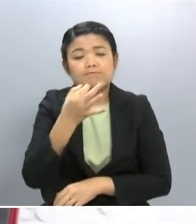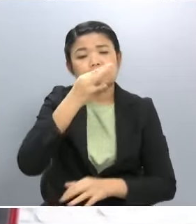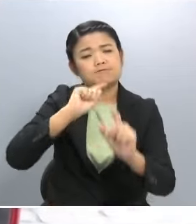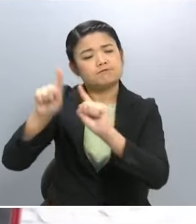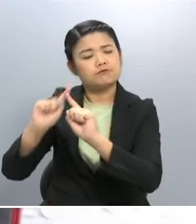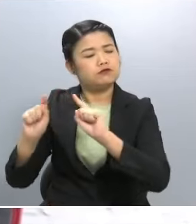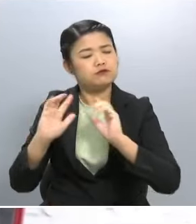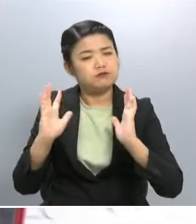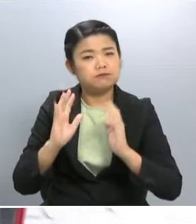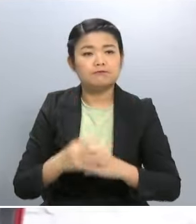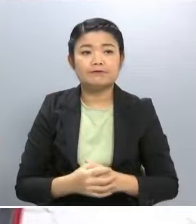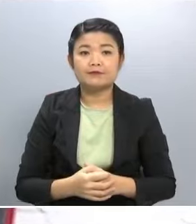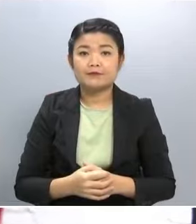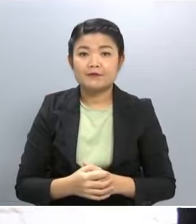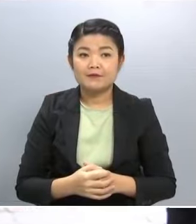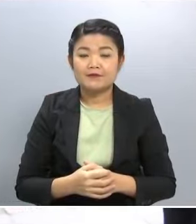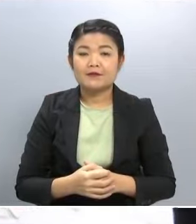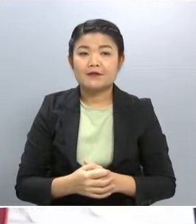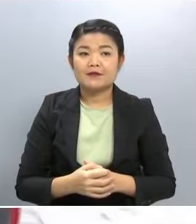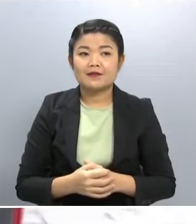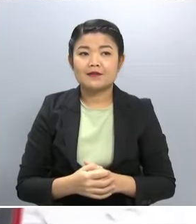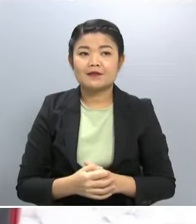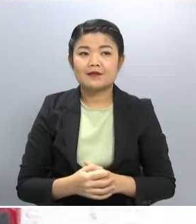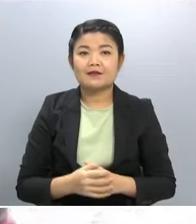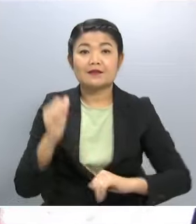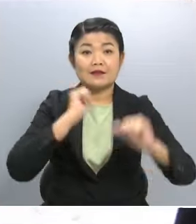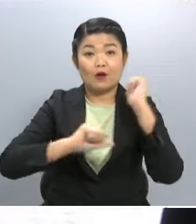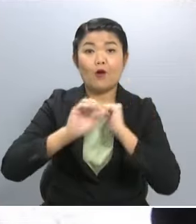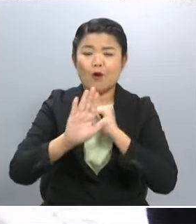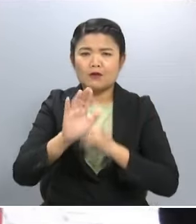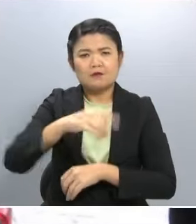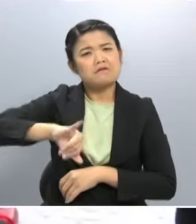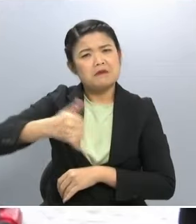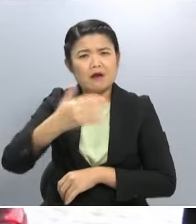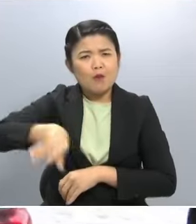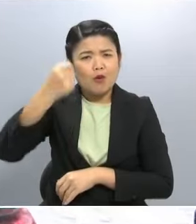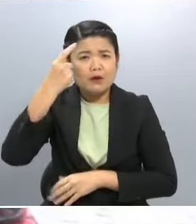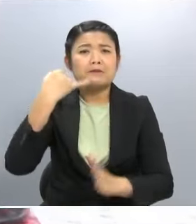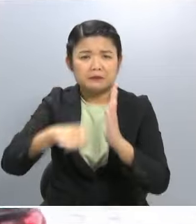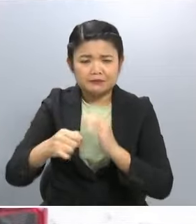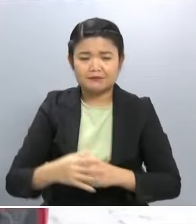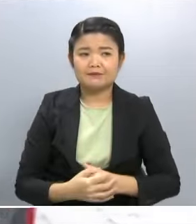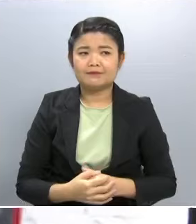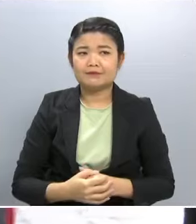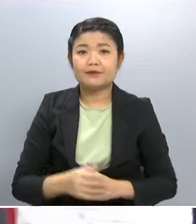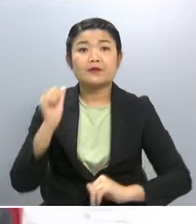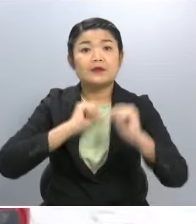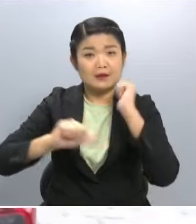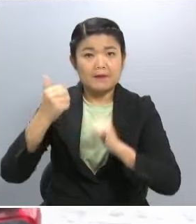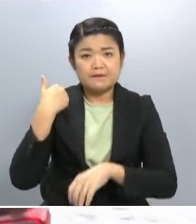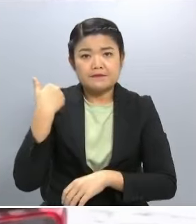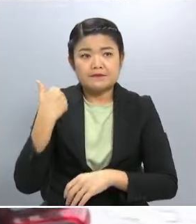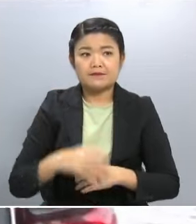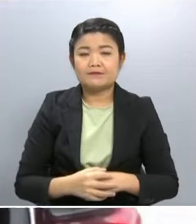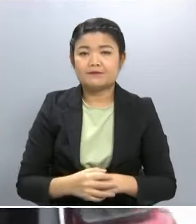นะหมายหมายถึงนักแสดงในละครคุณธรรมนะคะเดี๋ยวท่านผู้ชมจะเข้าใจผิดเป็นทุกอย่างให้เธอแล้วค่ะเค้าก็เล่นละครคุณธรรมด้วยที่ของ